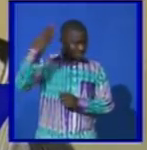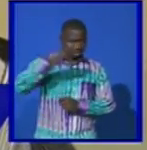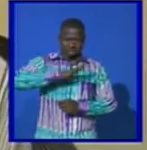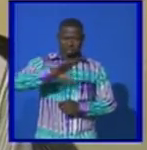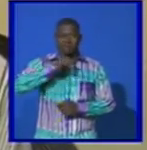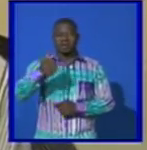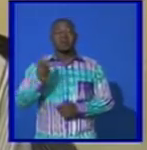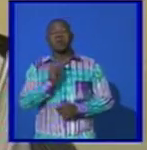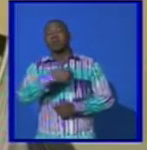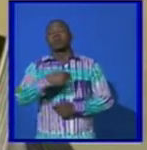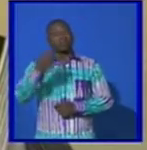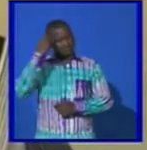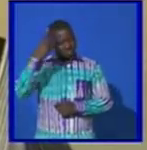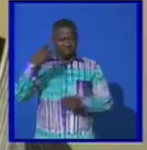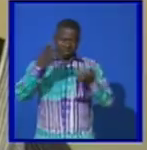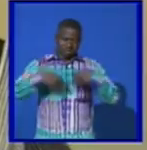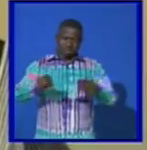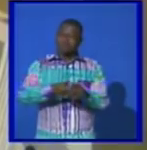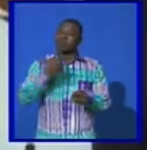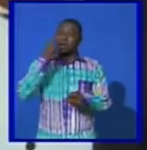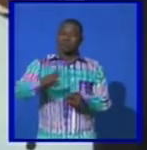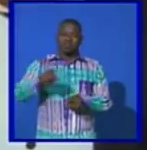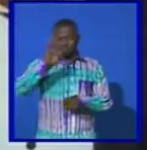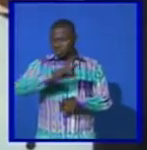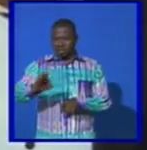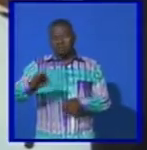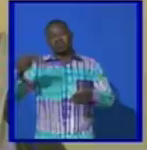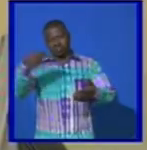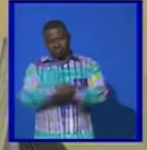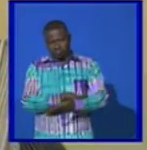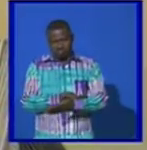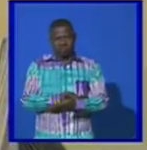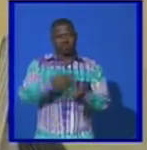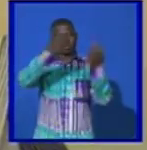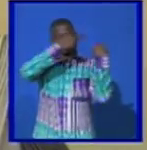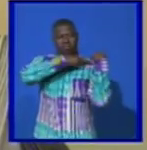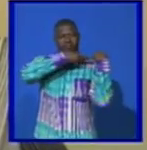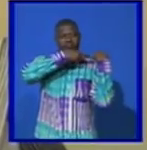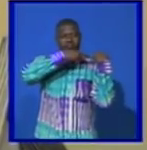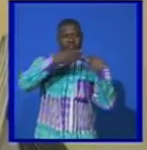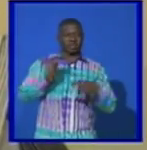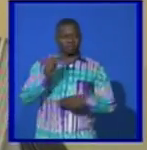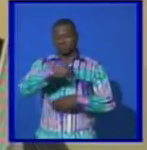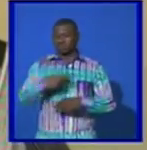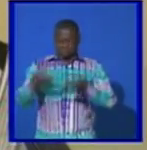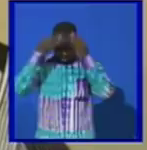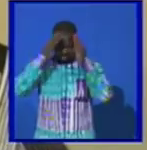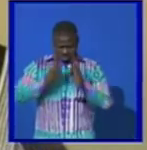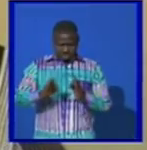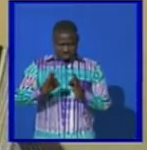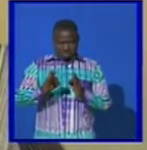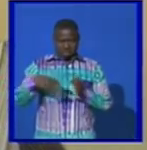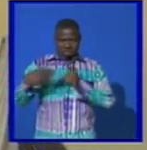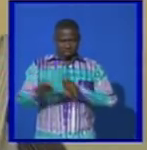compris qu'il faut au Burkina Faso un souffle nouveau. Alors, nous avons décidé de nous assumer